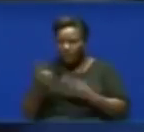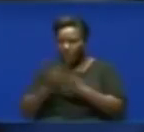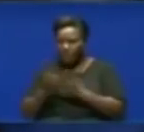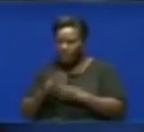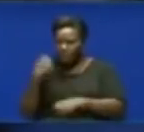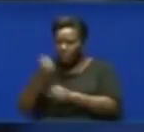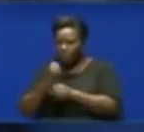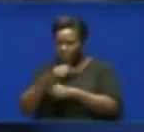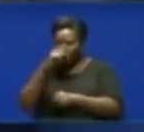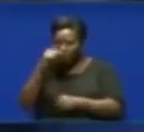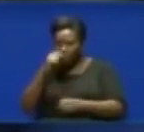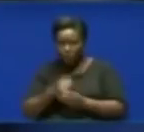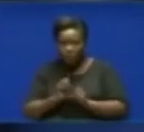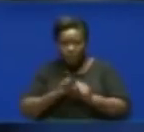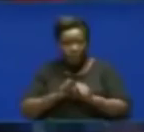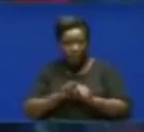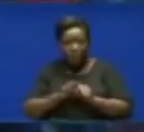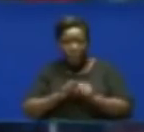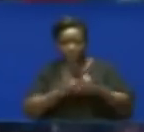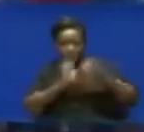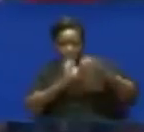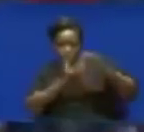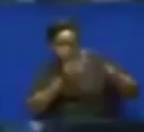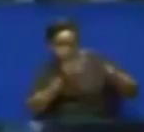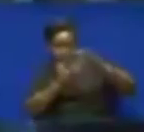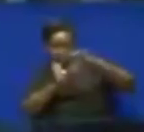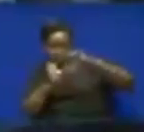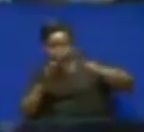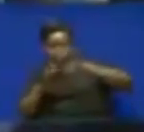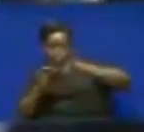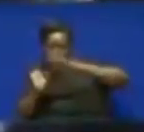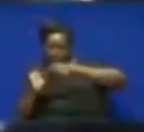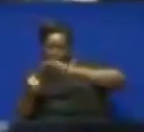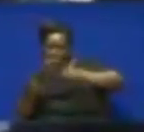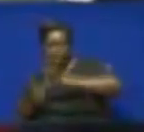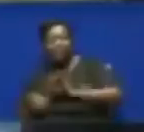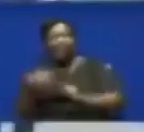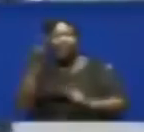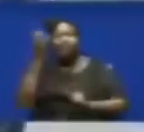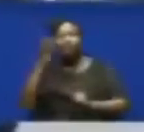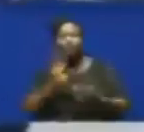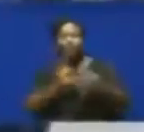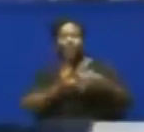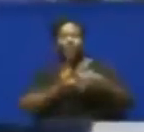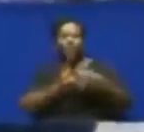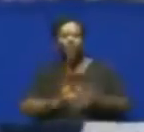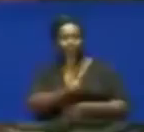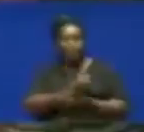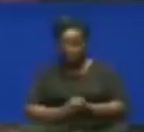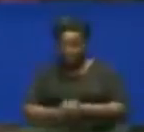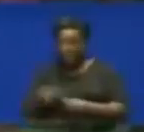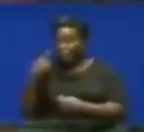ambao yule mgonjwa alishirikiana nao. Katika hospitali ya mkoa wa Arusha, baadhi ya wananchi wanaonekana kuchukua